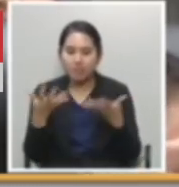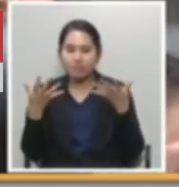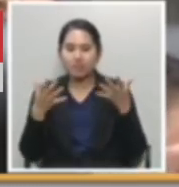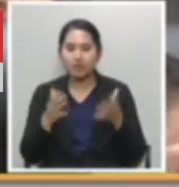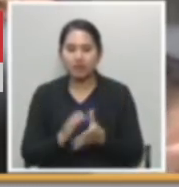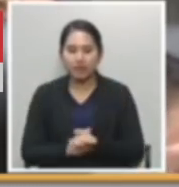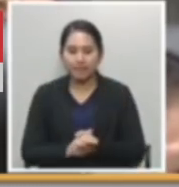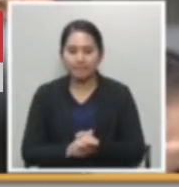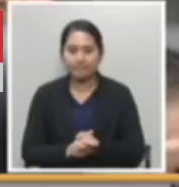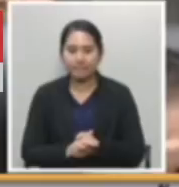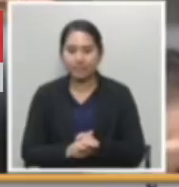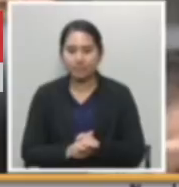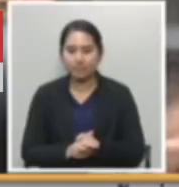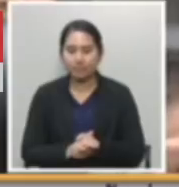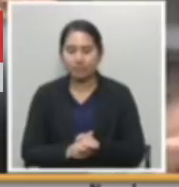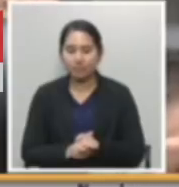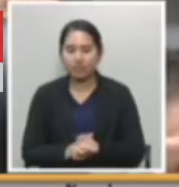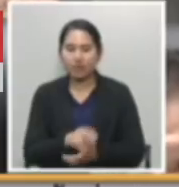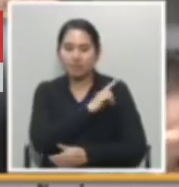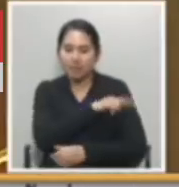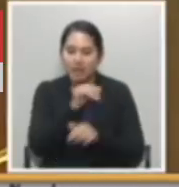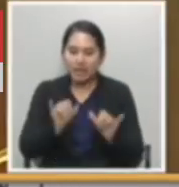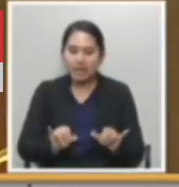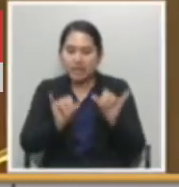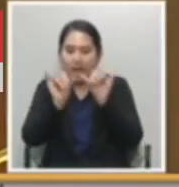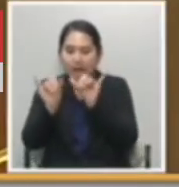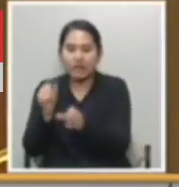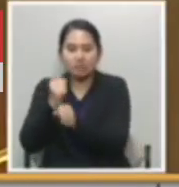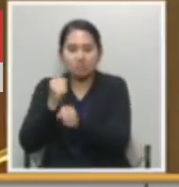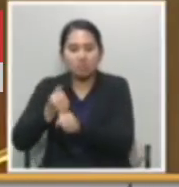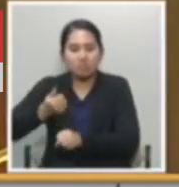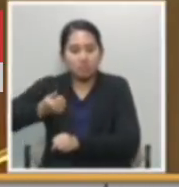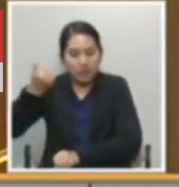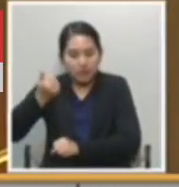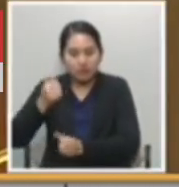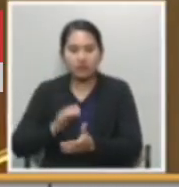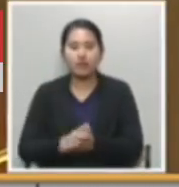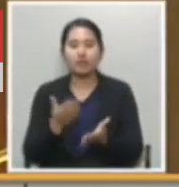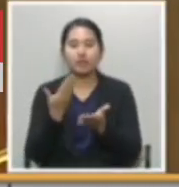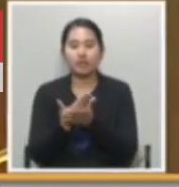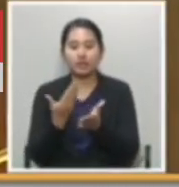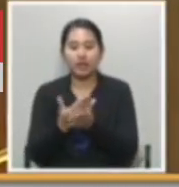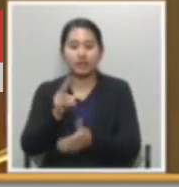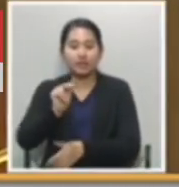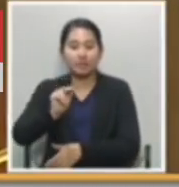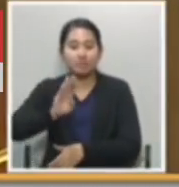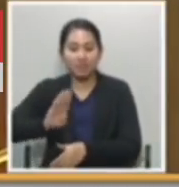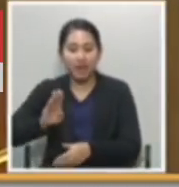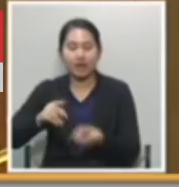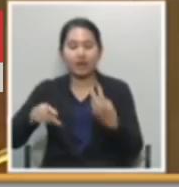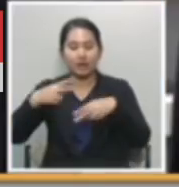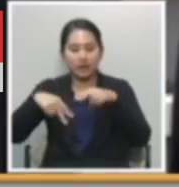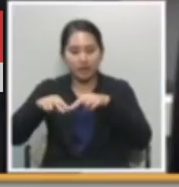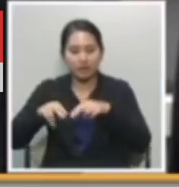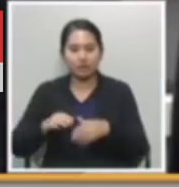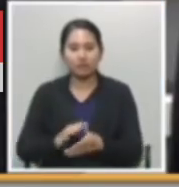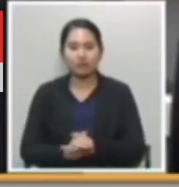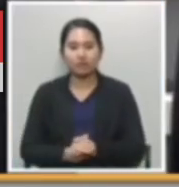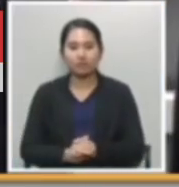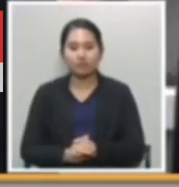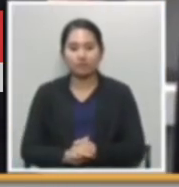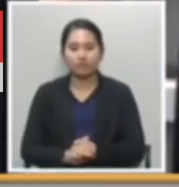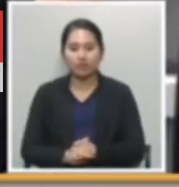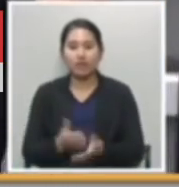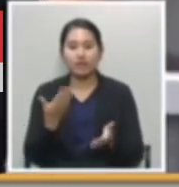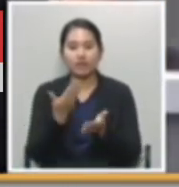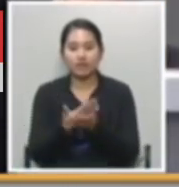ไหลเพราะไปอยู่ที่อื่นมันรวยกว่าแล้วดู30บาทรักษาทุกโรคนะครับติดหนี้บักโกรกเฉียด